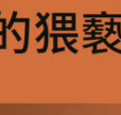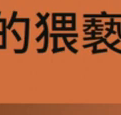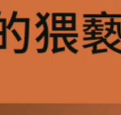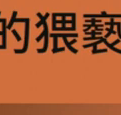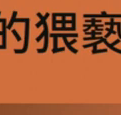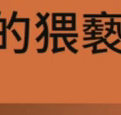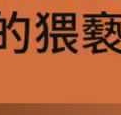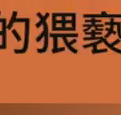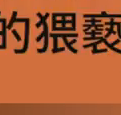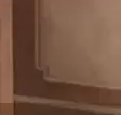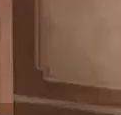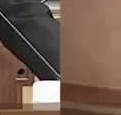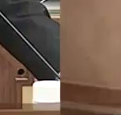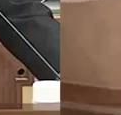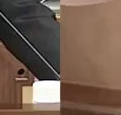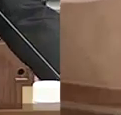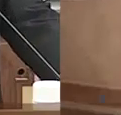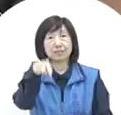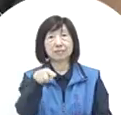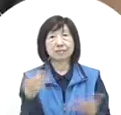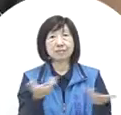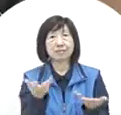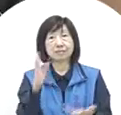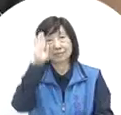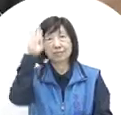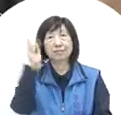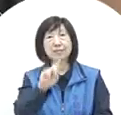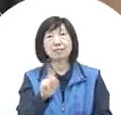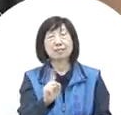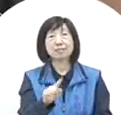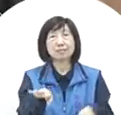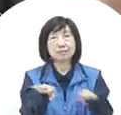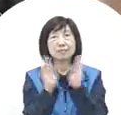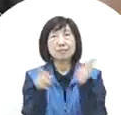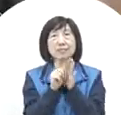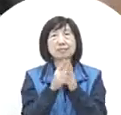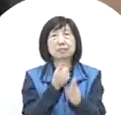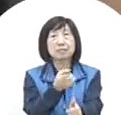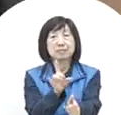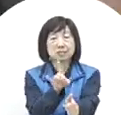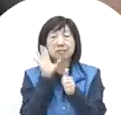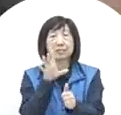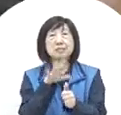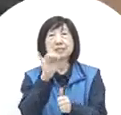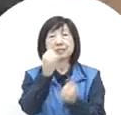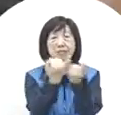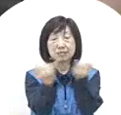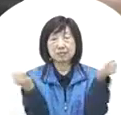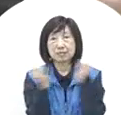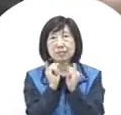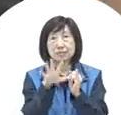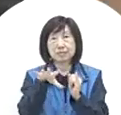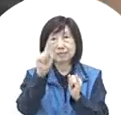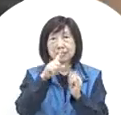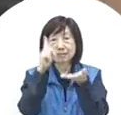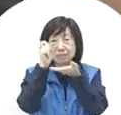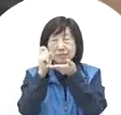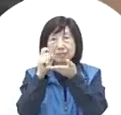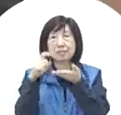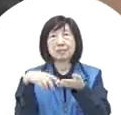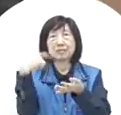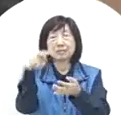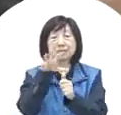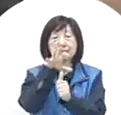先诱骗这些女性，拍取了某些照片，提供了之后，借由这些照片再胁迫